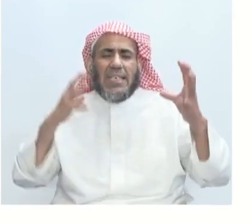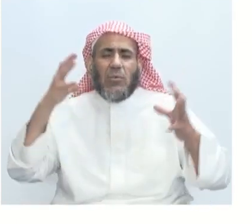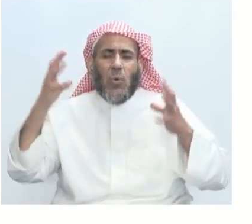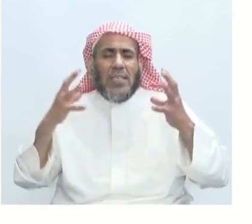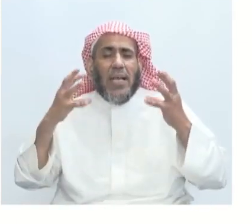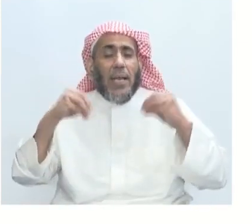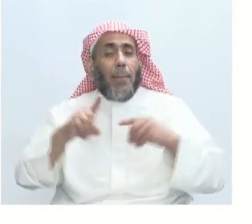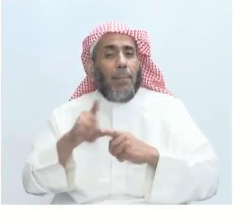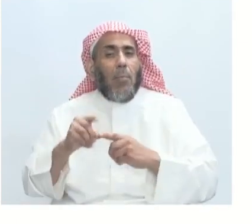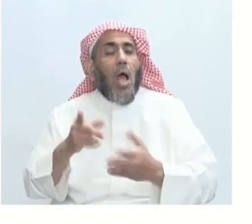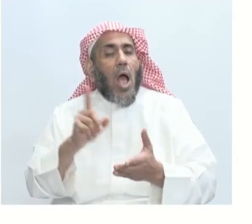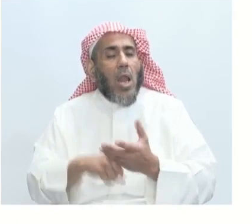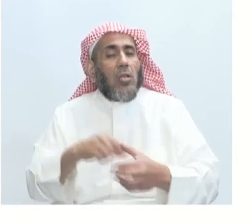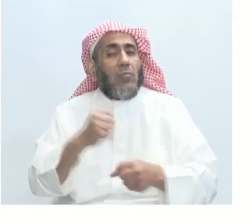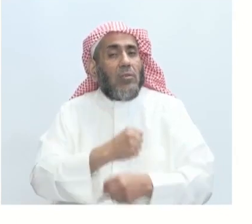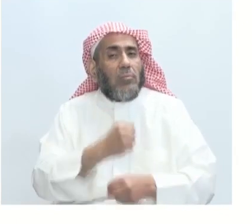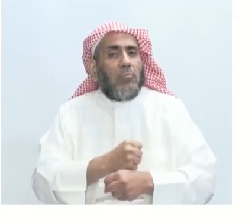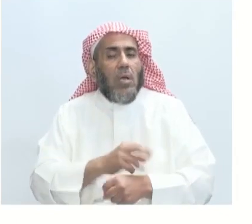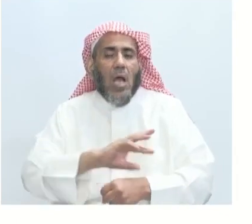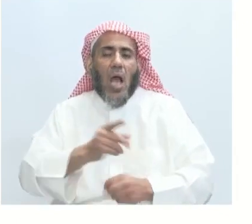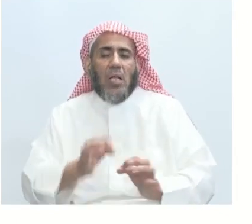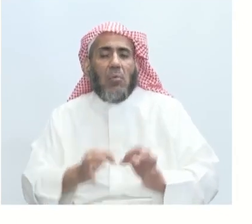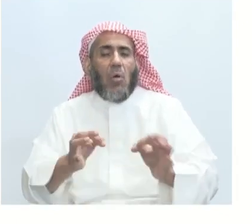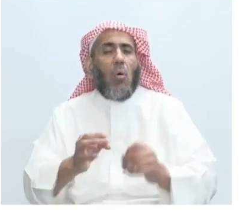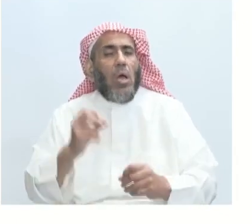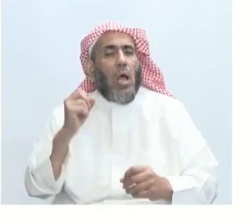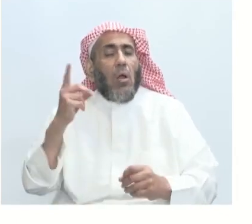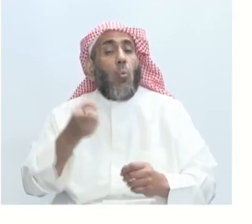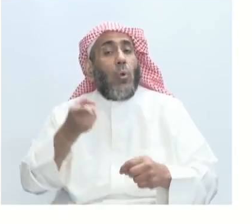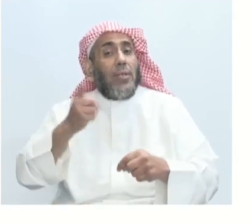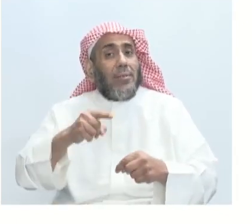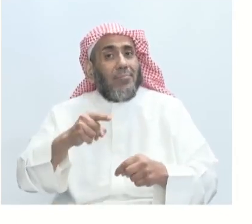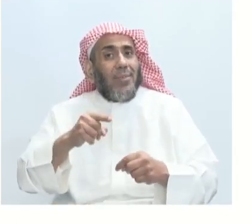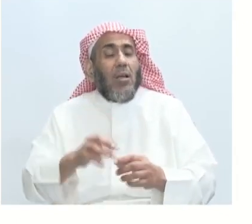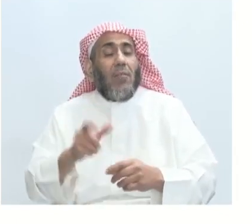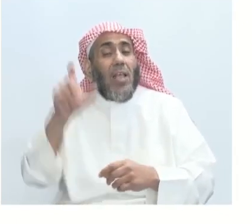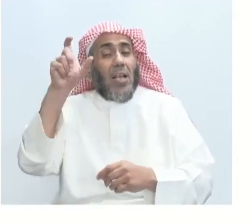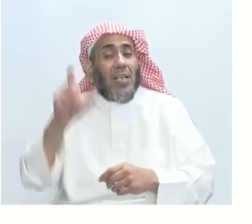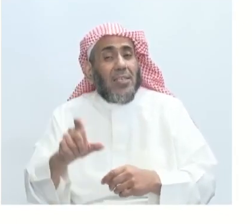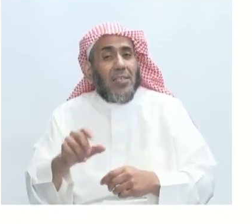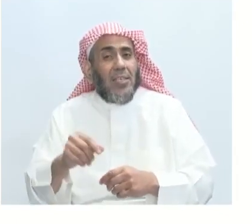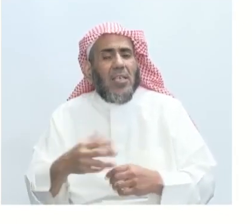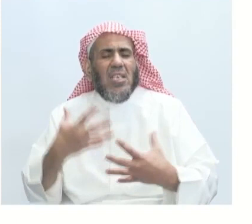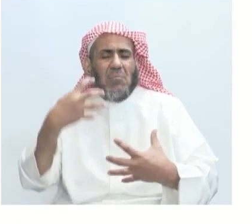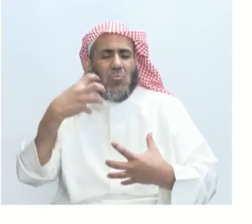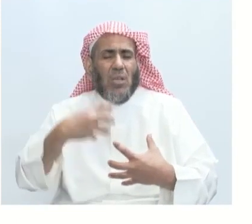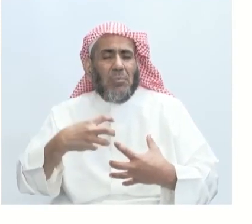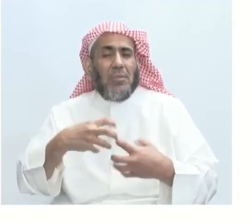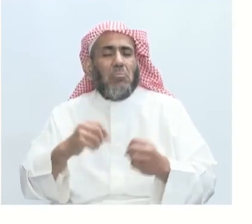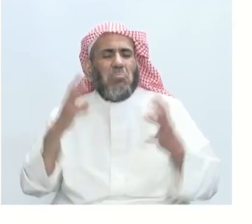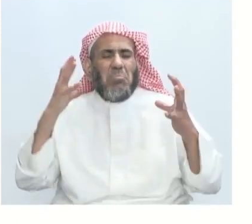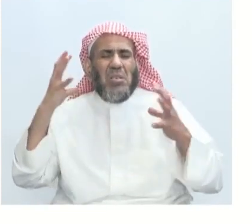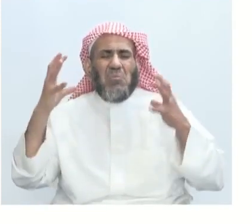بالوساوس القهري ان تصرفاتهم غير طبيعيه او غير عقلانيه ولذلك فان الاشخاص المصابين